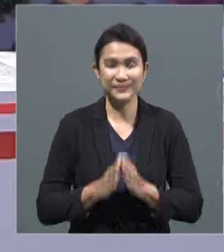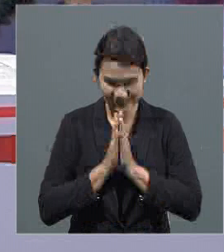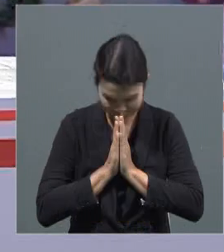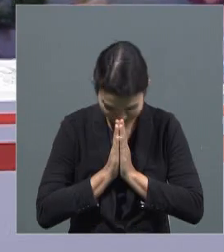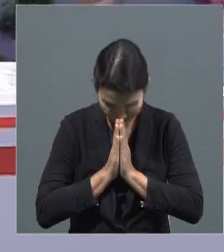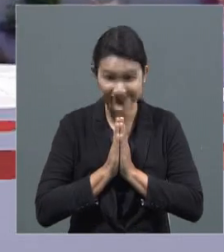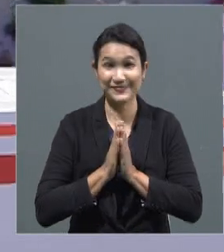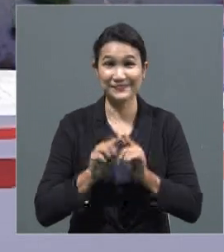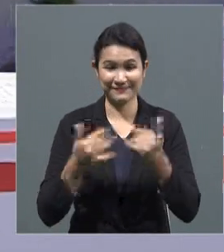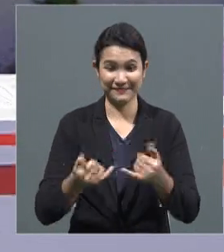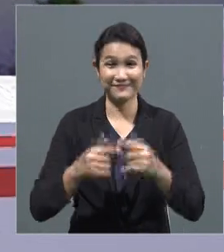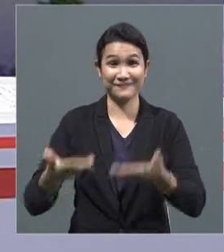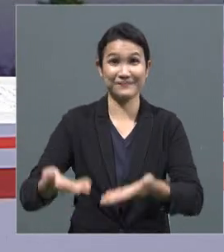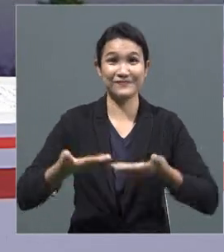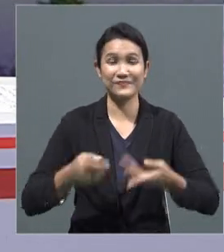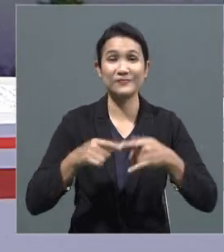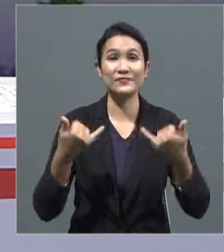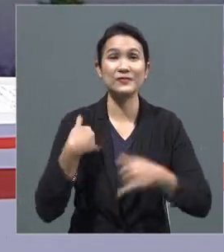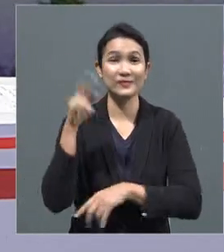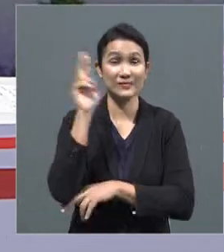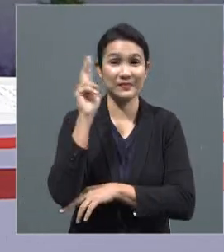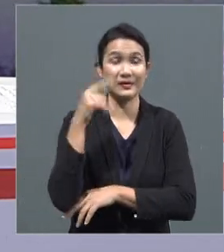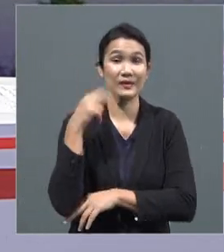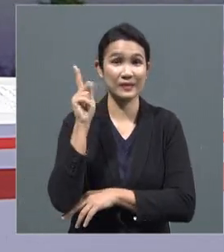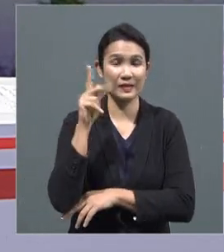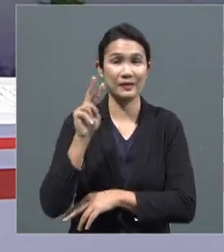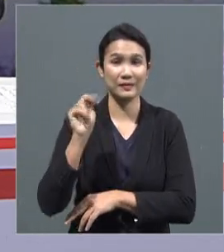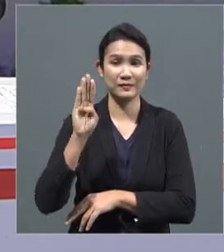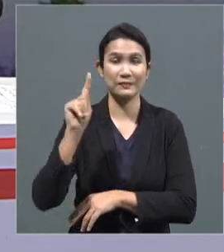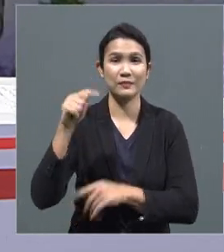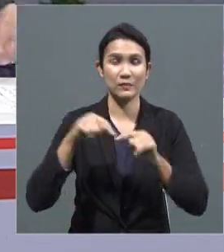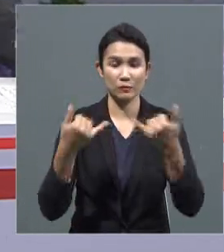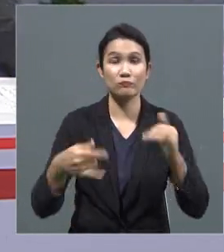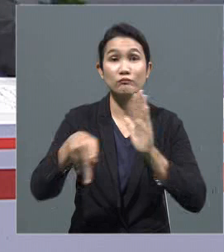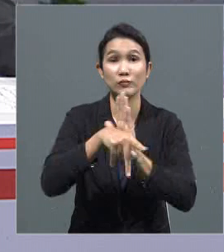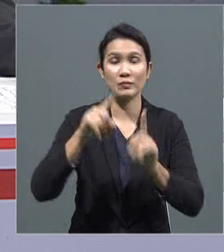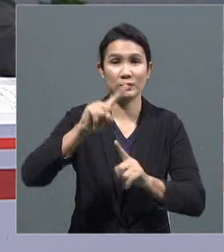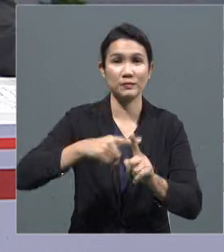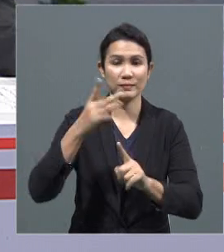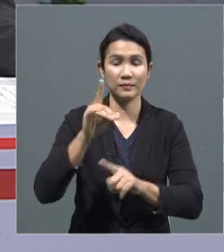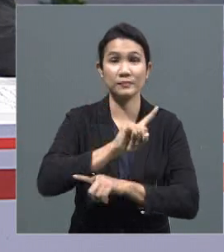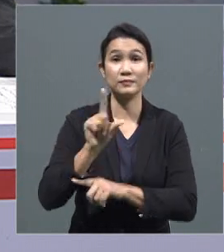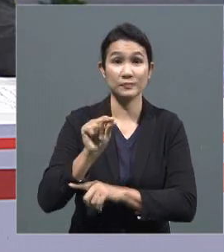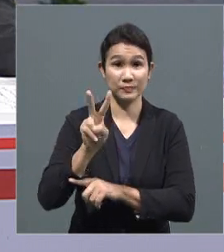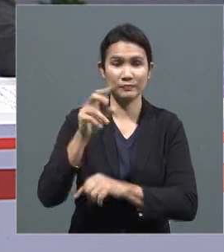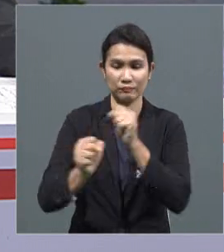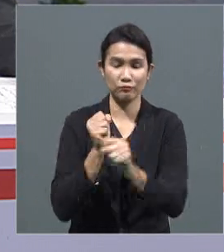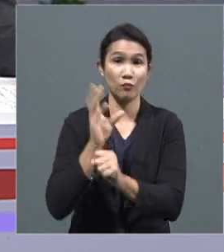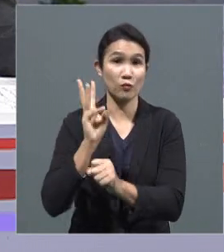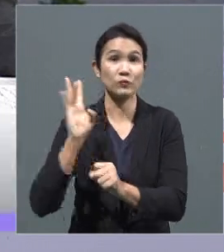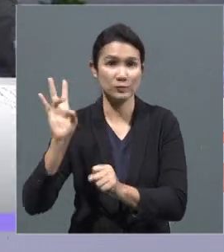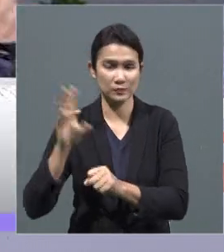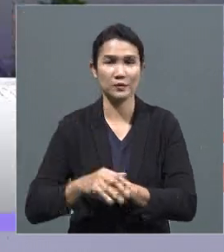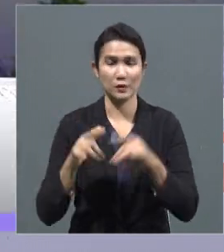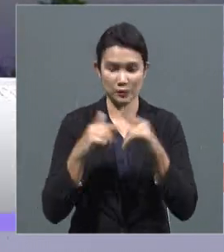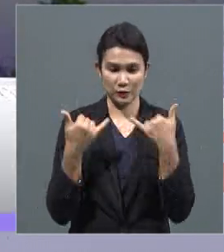สวัสดีค่ะ สวัสดีครับคุณผู้ชมต้อนรับเข้าสู่ข่าวเที่ยง NVT News นะครับพฤหัสบดี22สิงหาคม2567ครับเที่ยงนี้